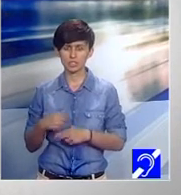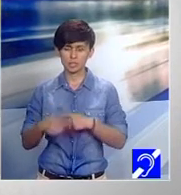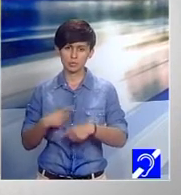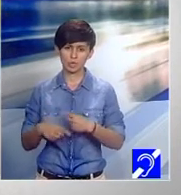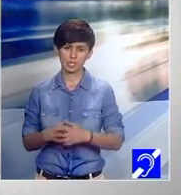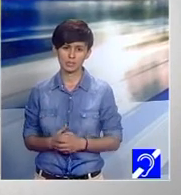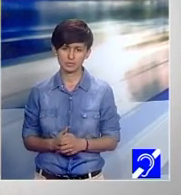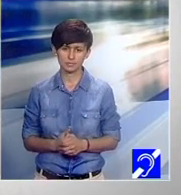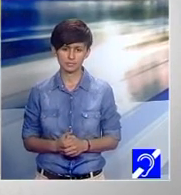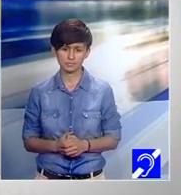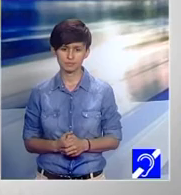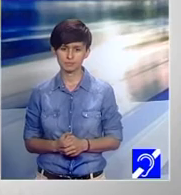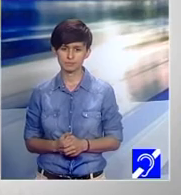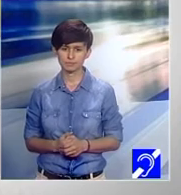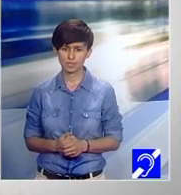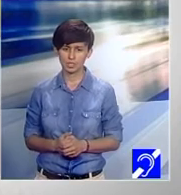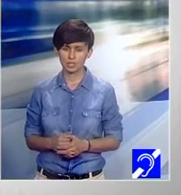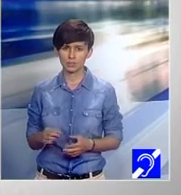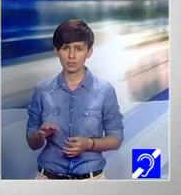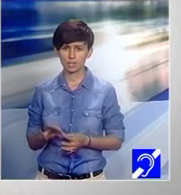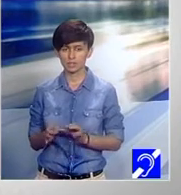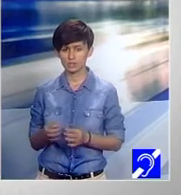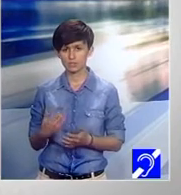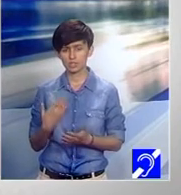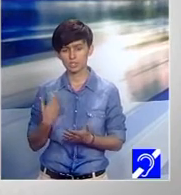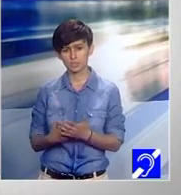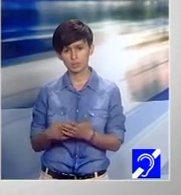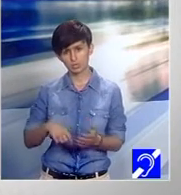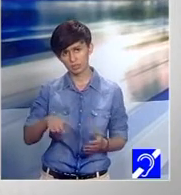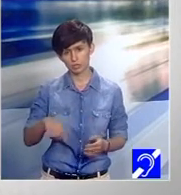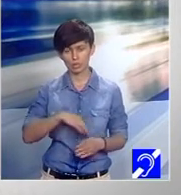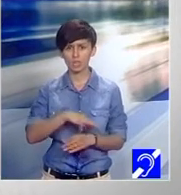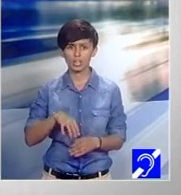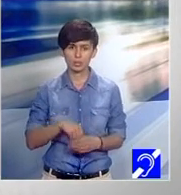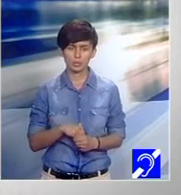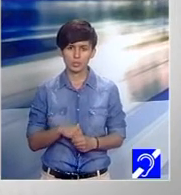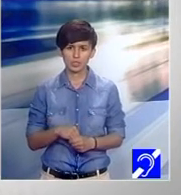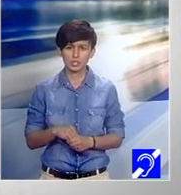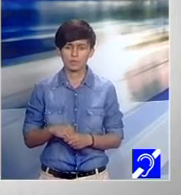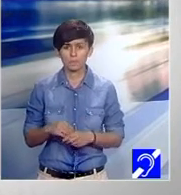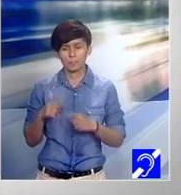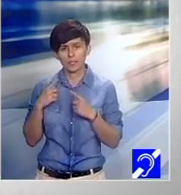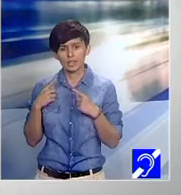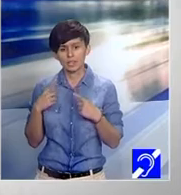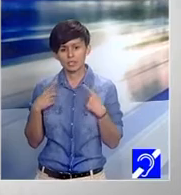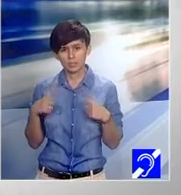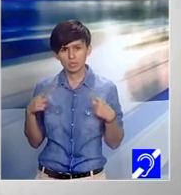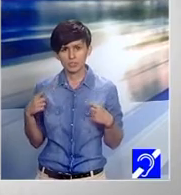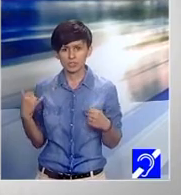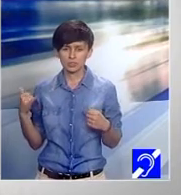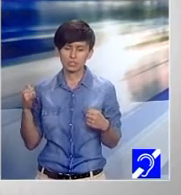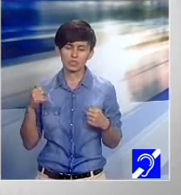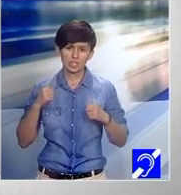închipui ce a însemnat pentru noi ca familie când doamna profesor Antonia Popescu aducea voluntar